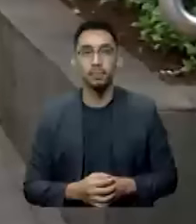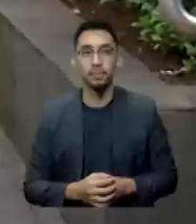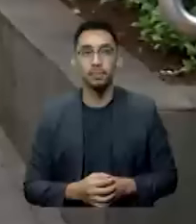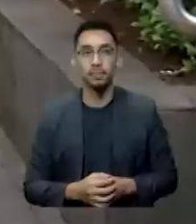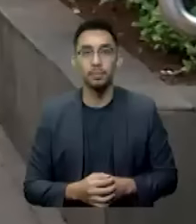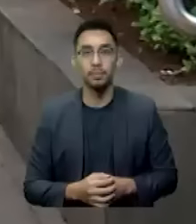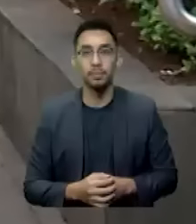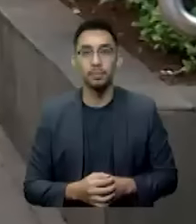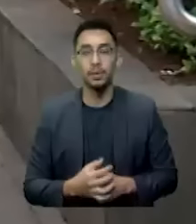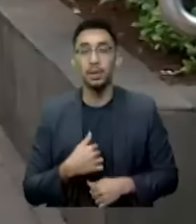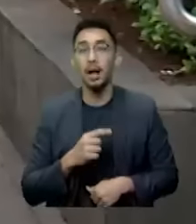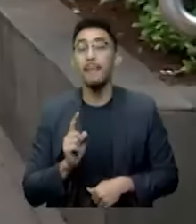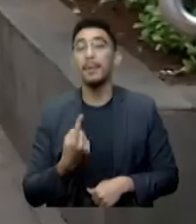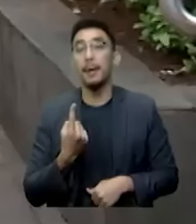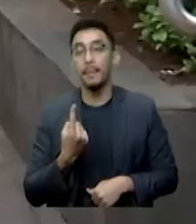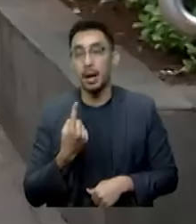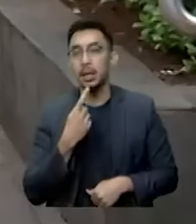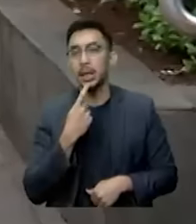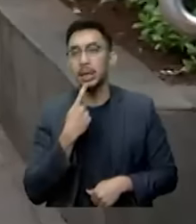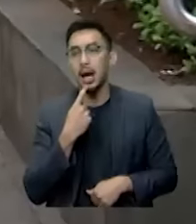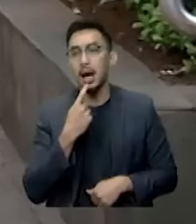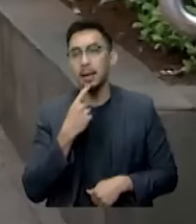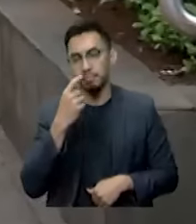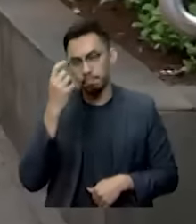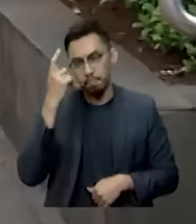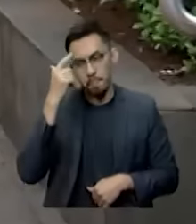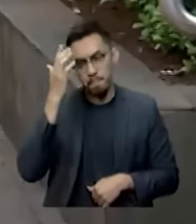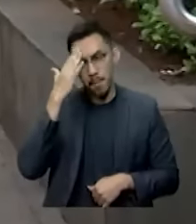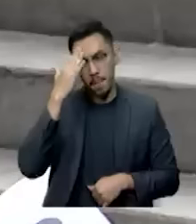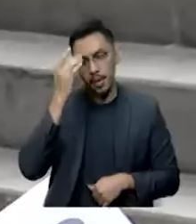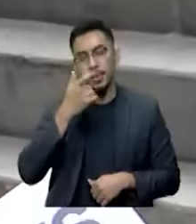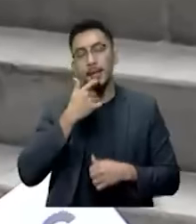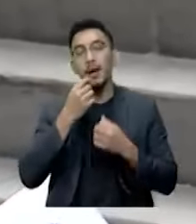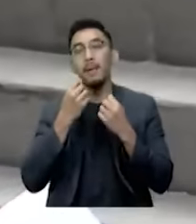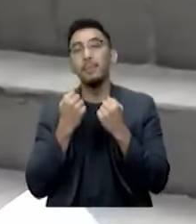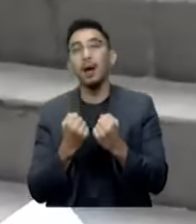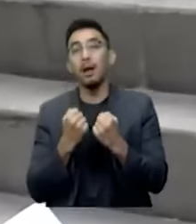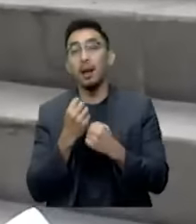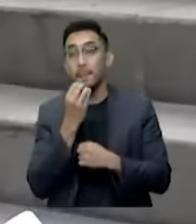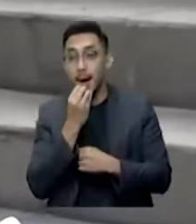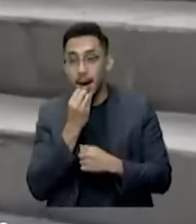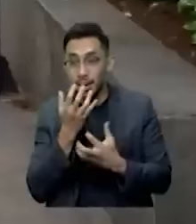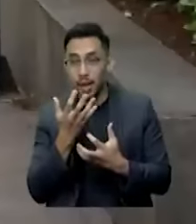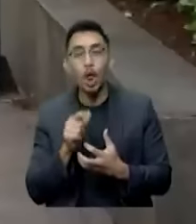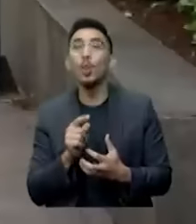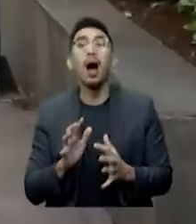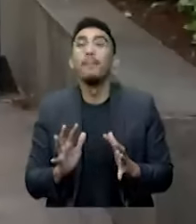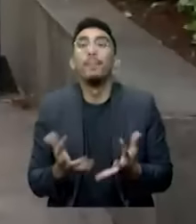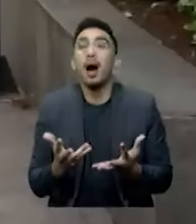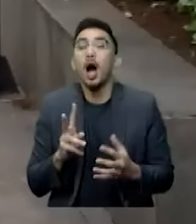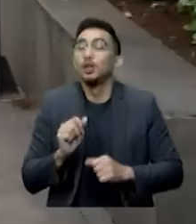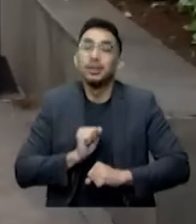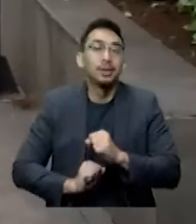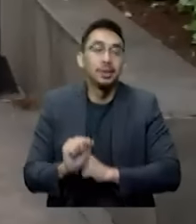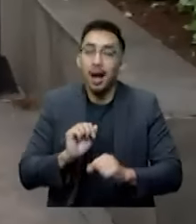Pertama adalah pemahaman mereka tentang ketahanan pangannya. Itu apa yang harus dilakukan. Dan ya hal yang